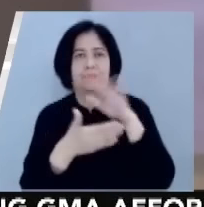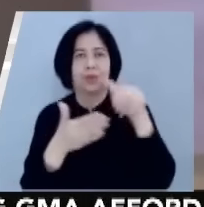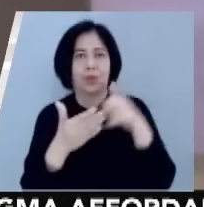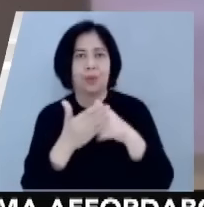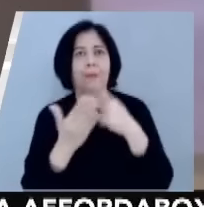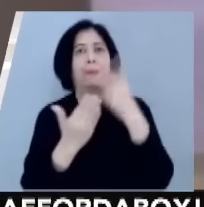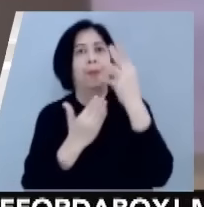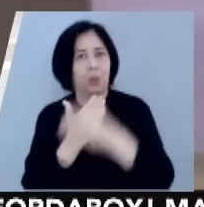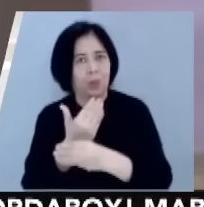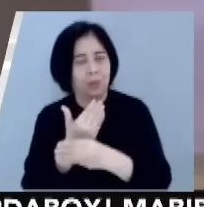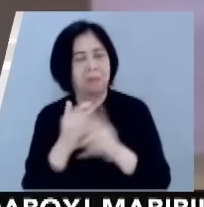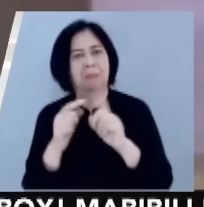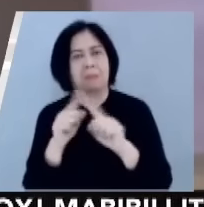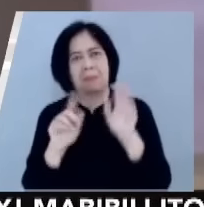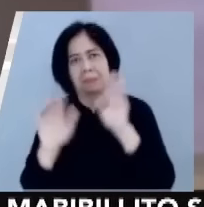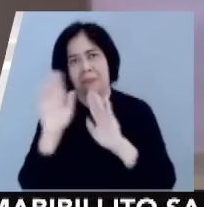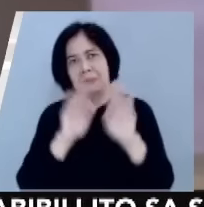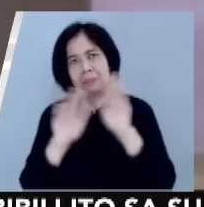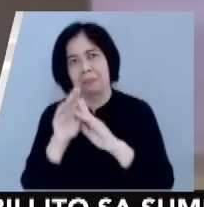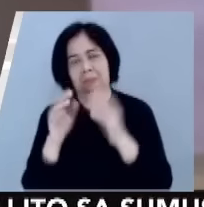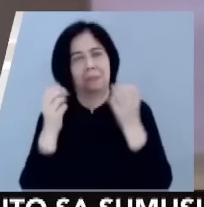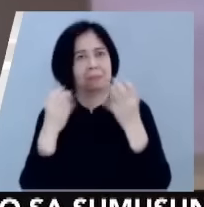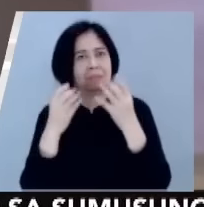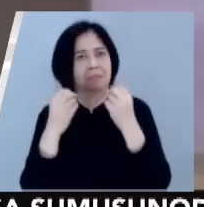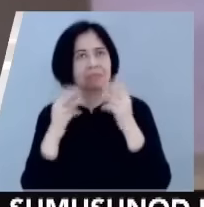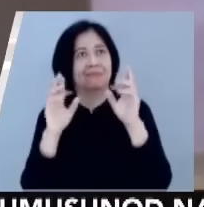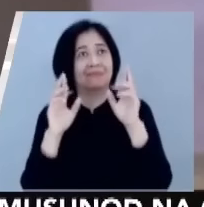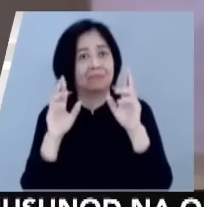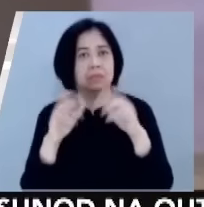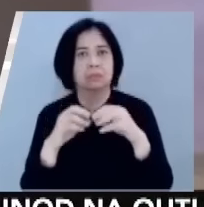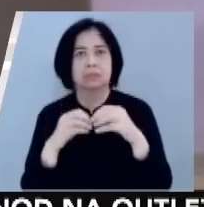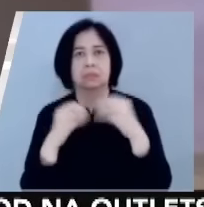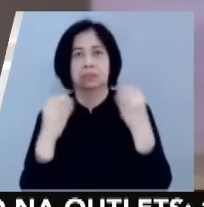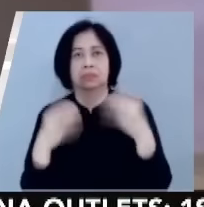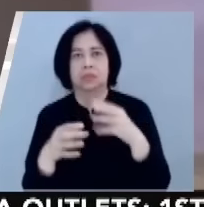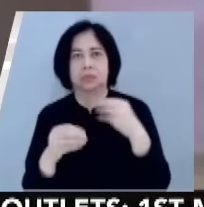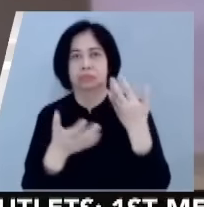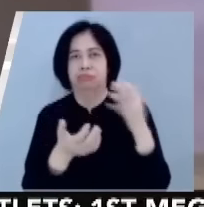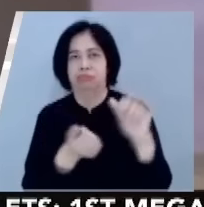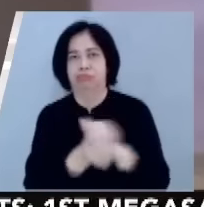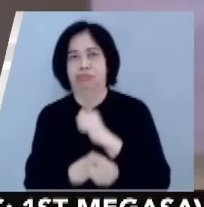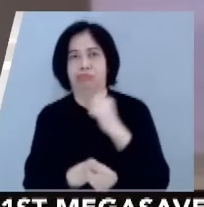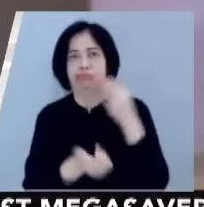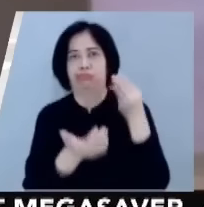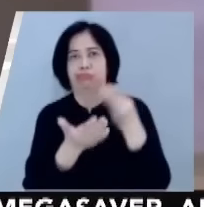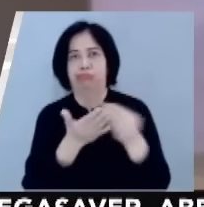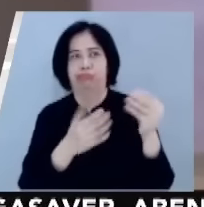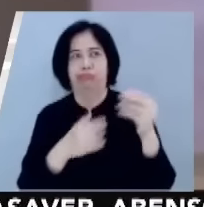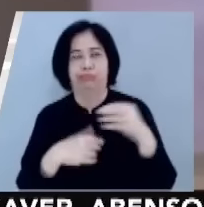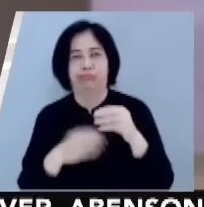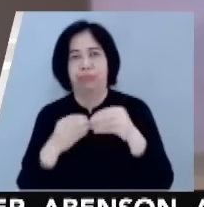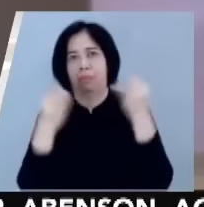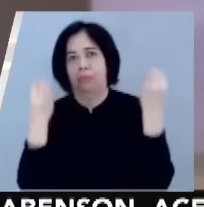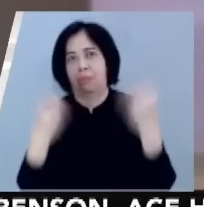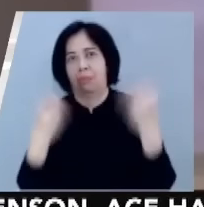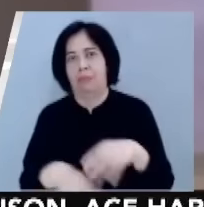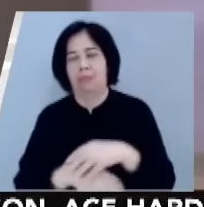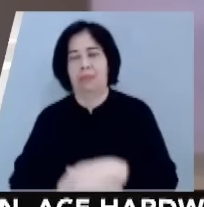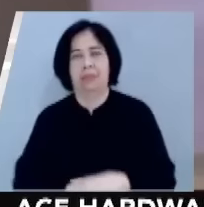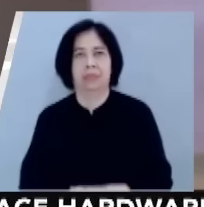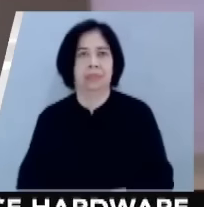Ang problema, marami ang umasa pero wala namang nabili dahil ubos kaagad ang supply nito.